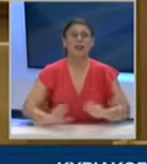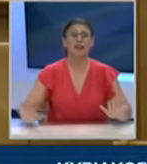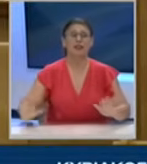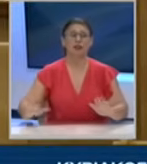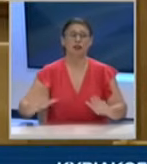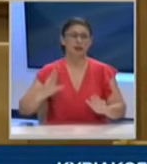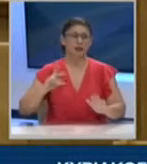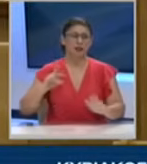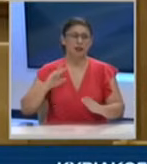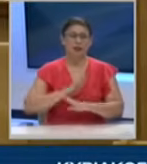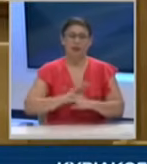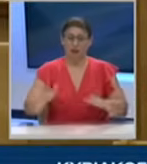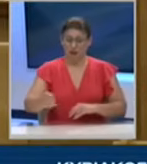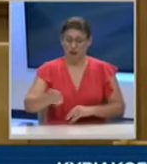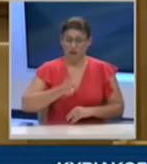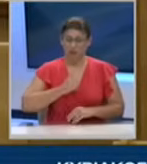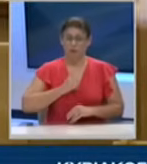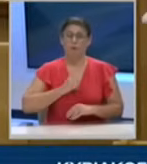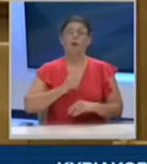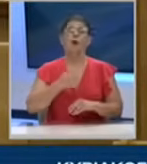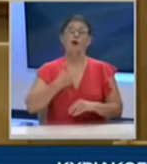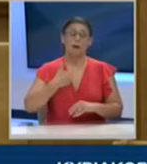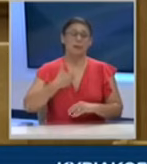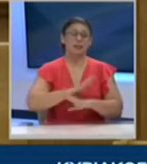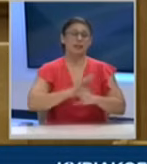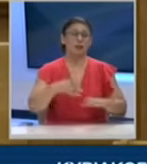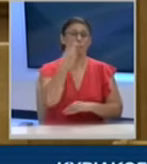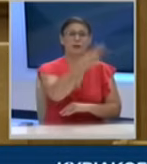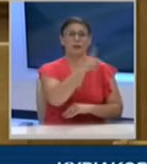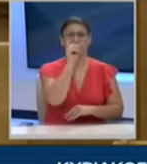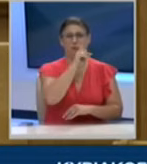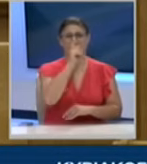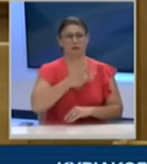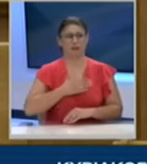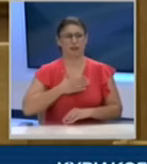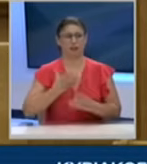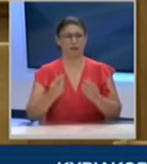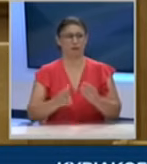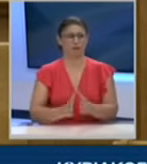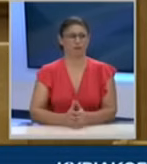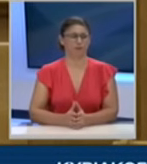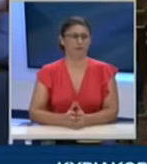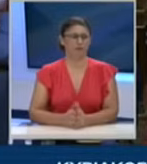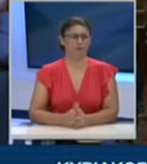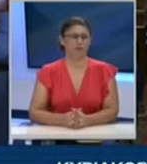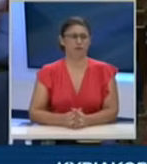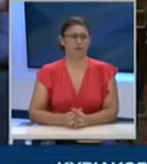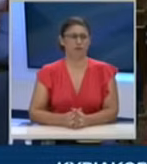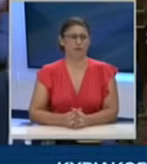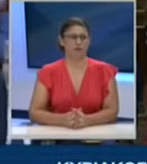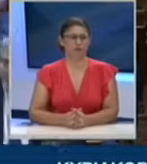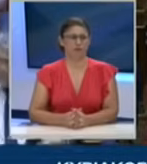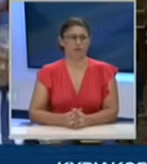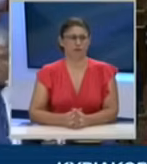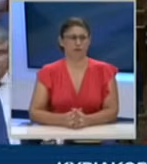ανεξάντλητοι και θα τελειώσουμε εμείς με τα ψέματα τα δικά σας. Σας ευχαριστώ πάρα πολύ. Ωραία.